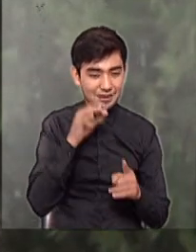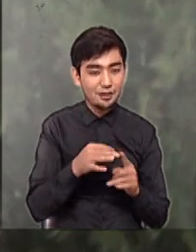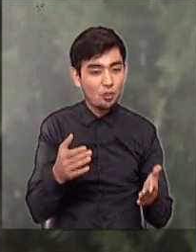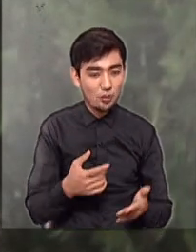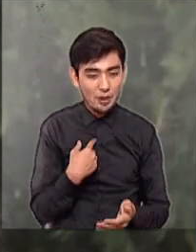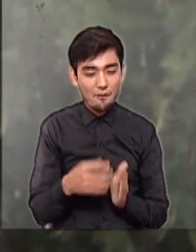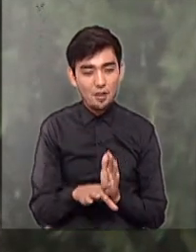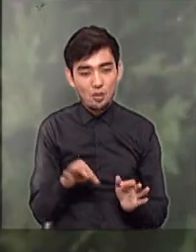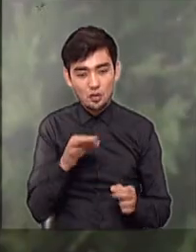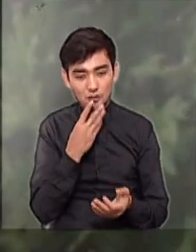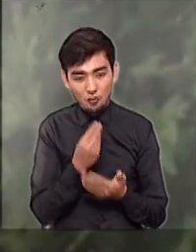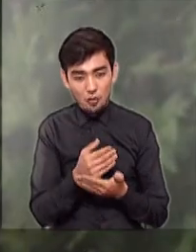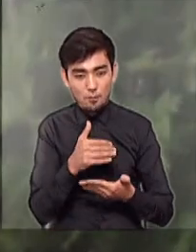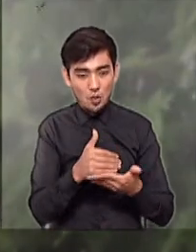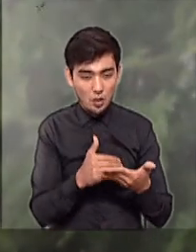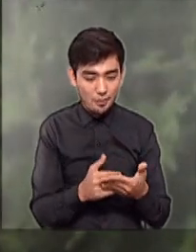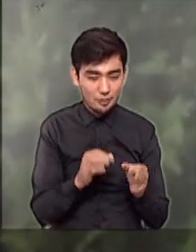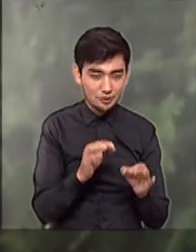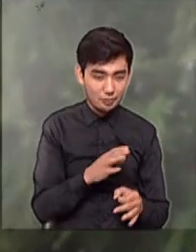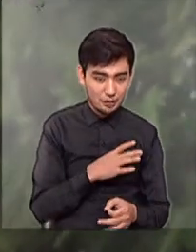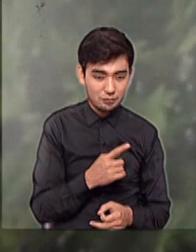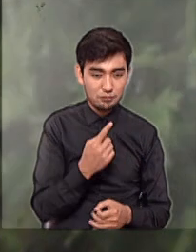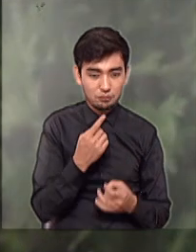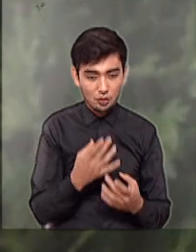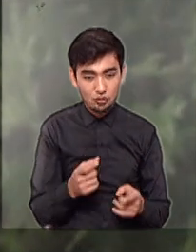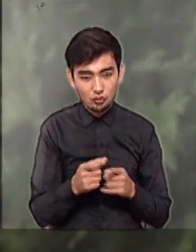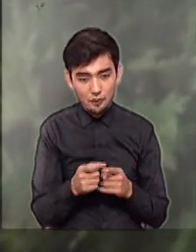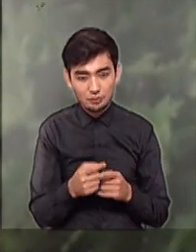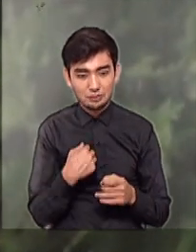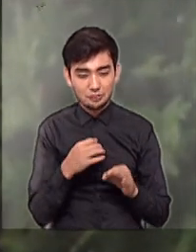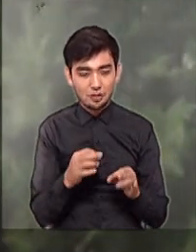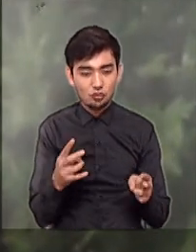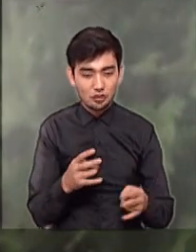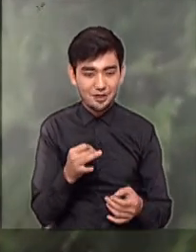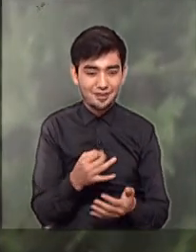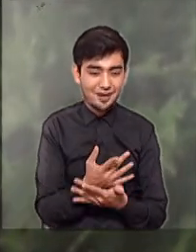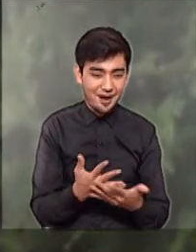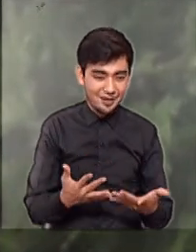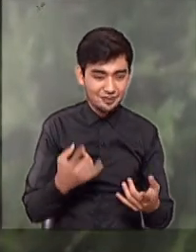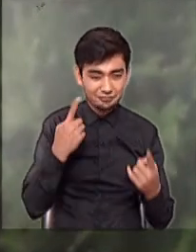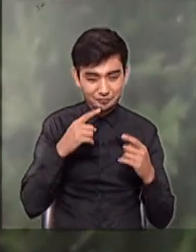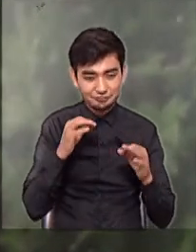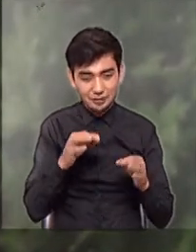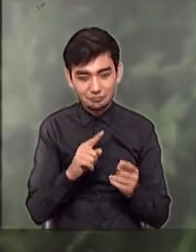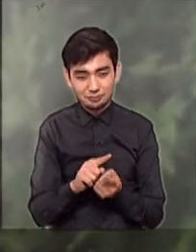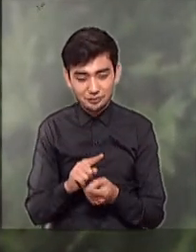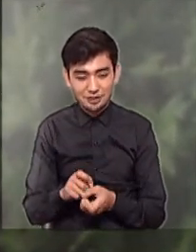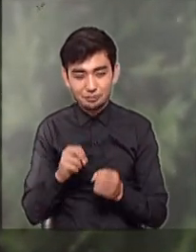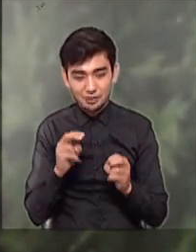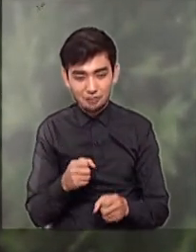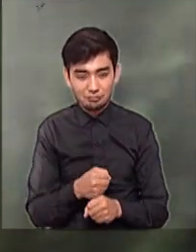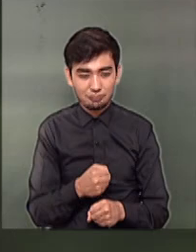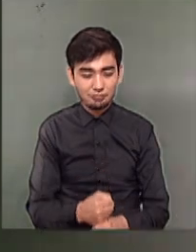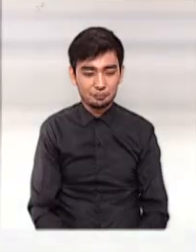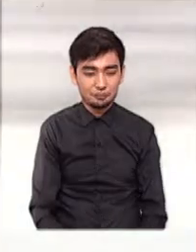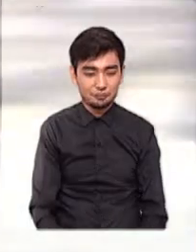яғни сайлаушыларға өз бағдарламамызды қарапайым тілмен жеткізуіміз қажет. Сол үшін түрлі сала өкілдерімен кездесулер ұйымдастырып